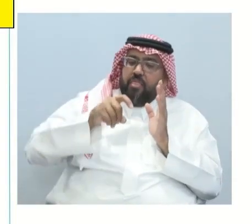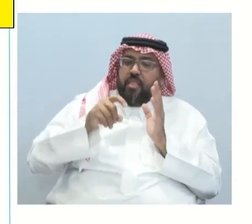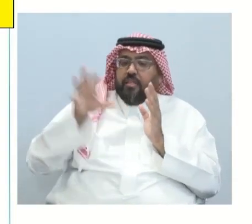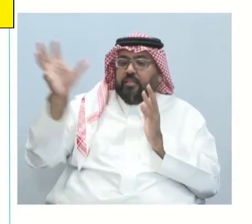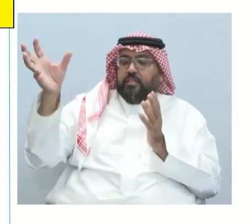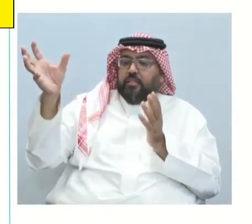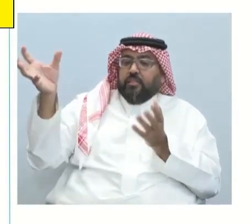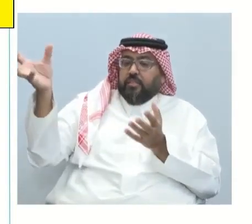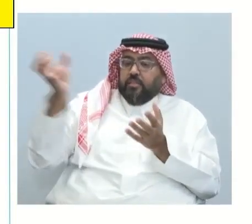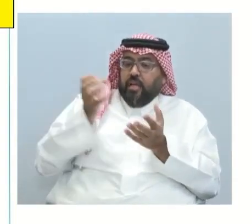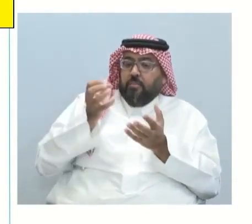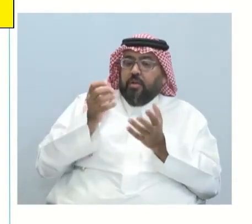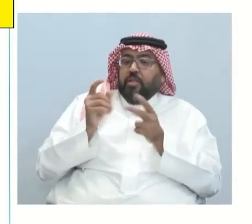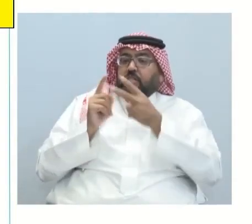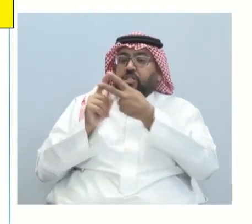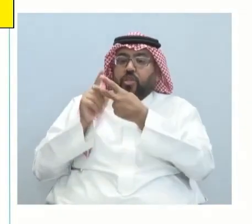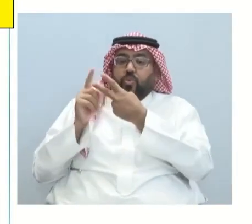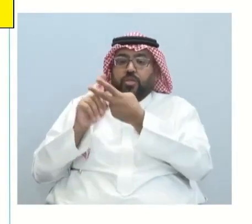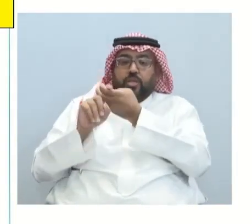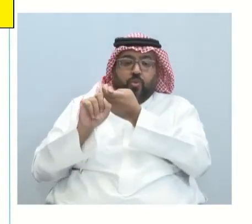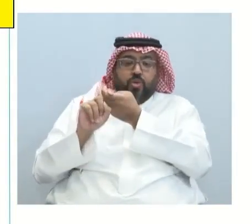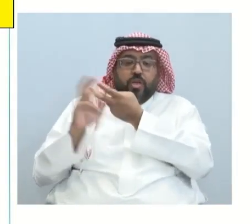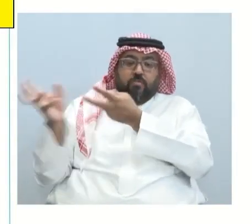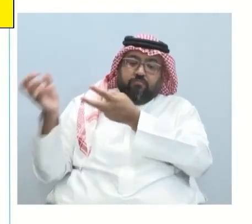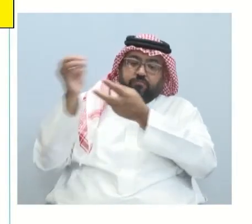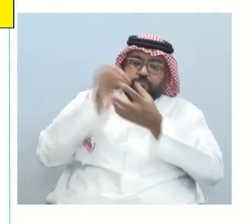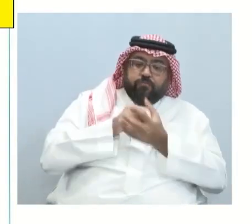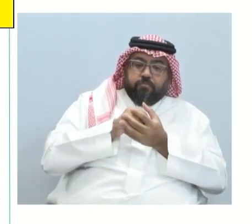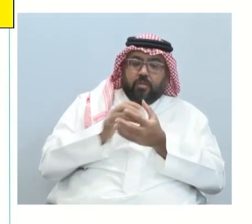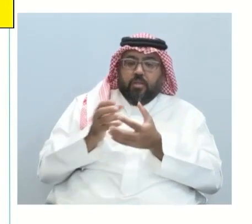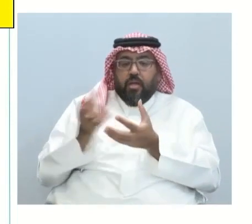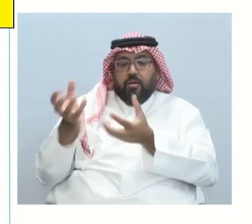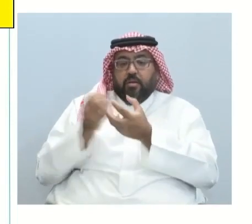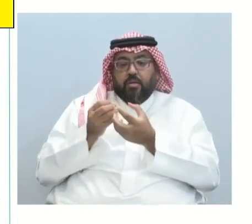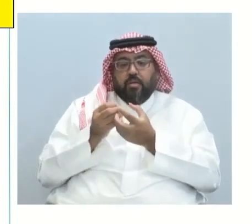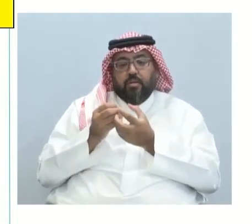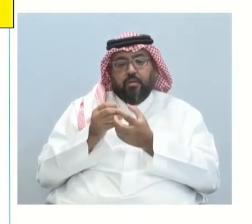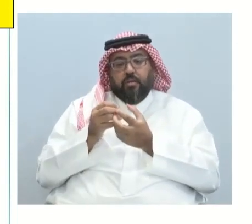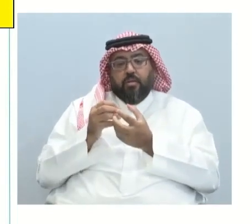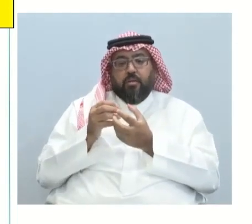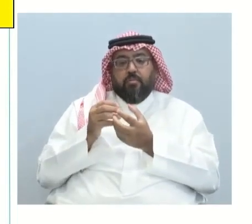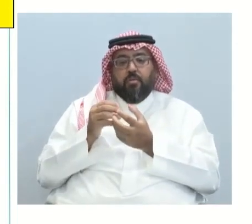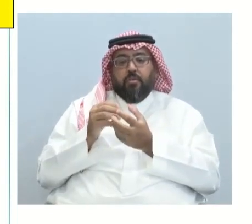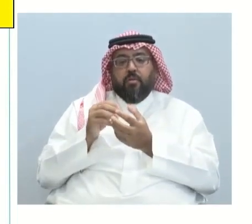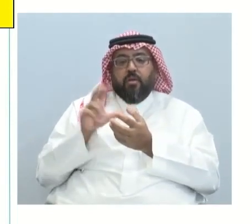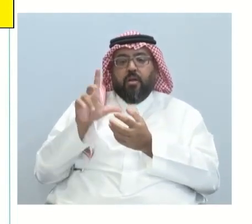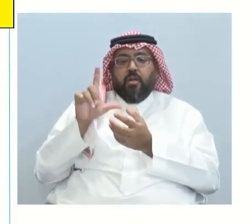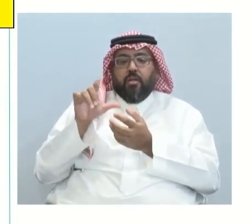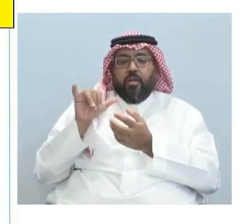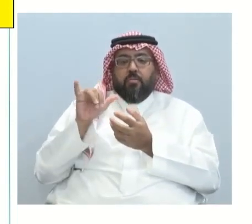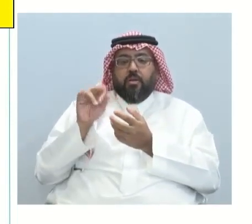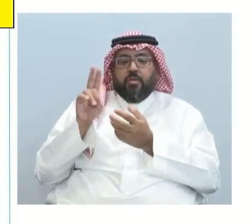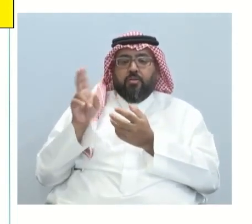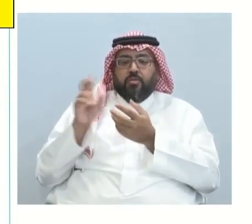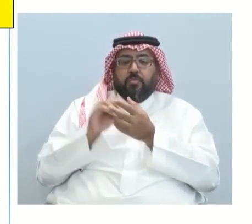الالكترونات وحمض لوس لديه قابليه لتقبل زوج من الالكترونات